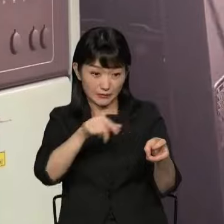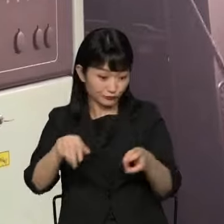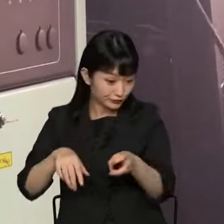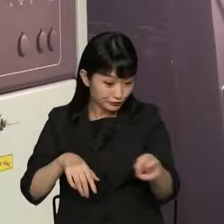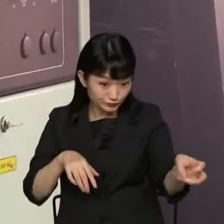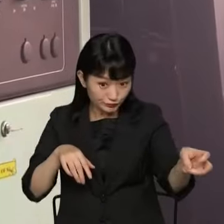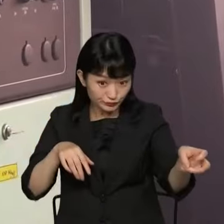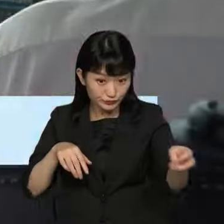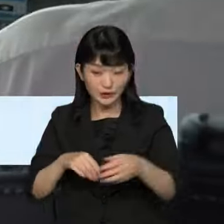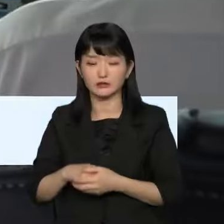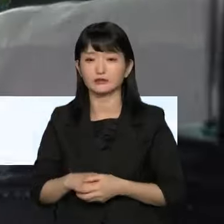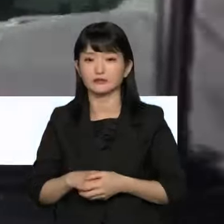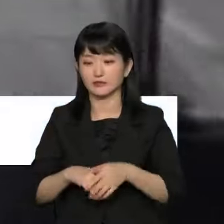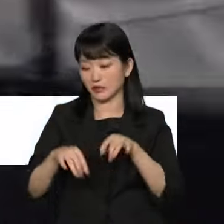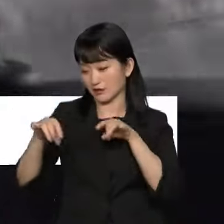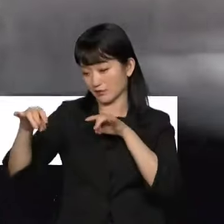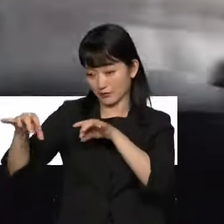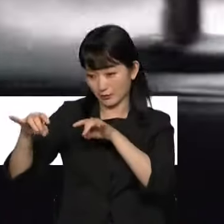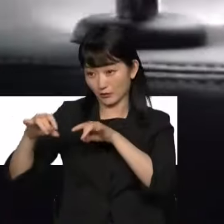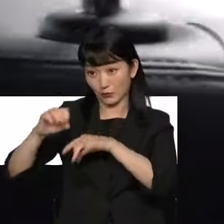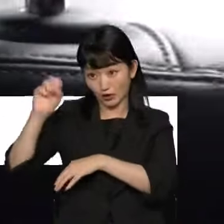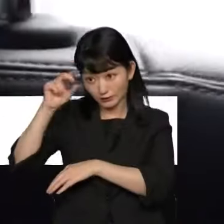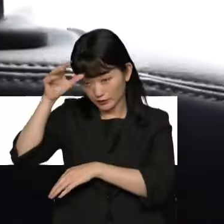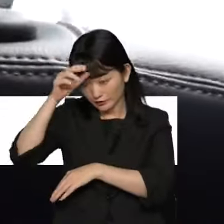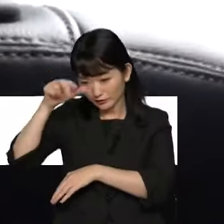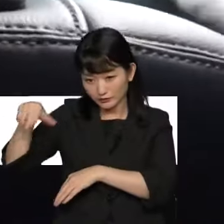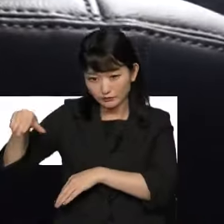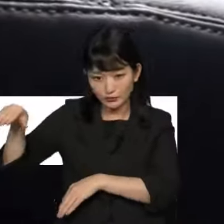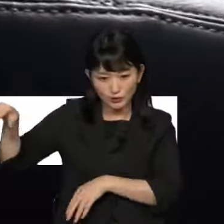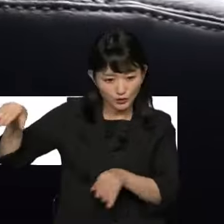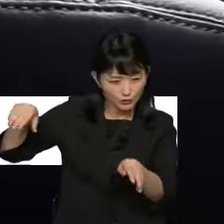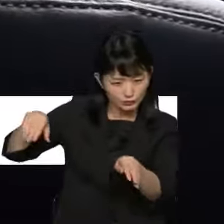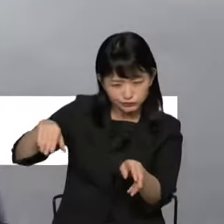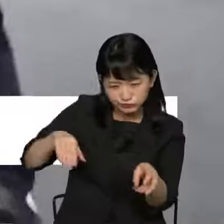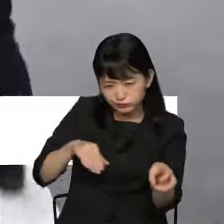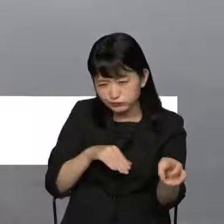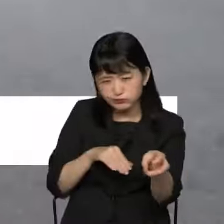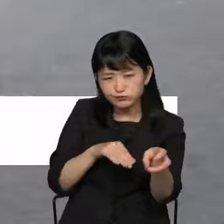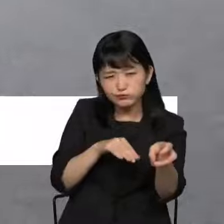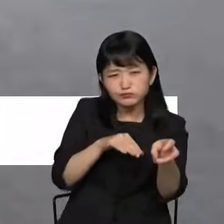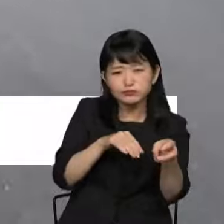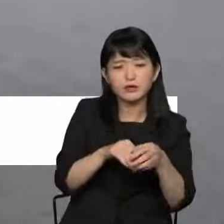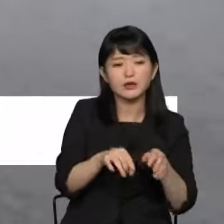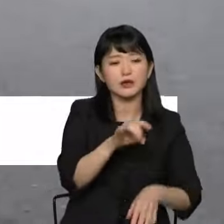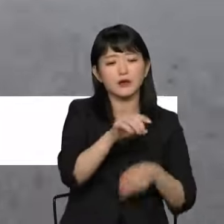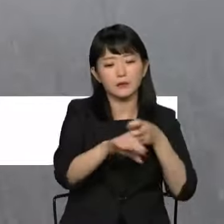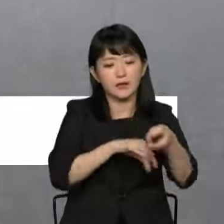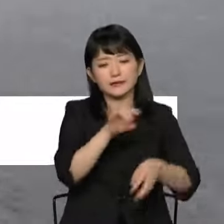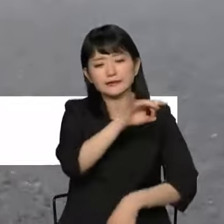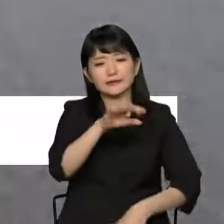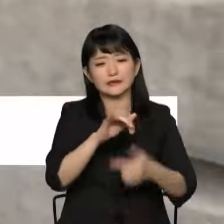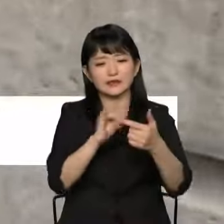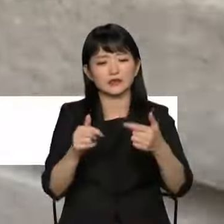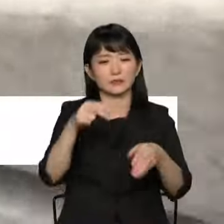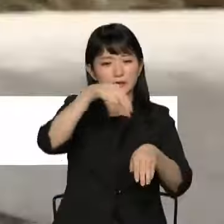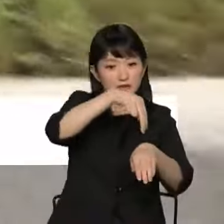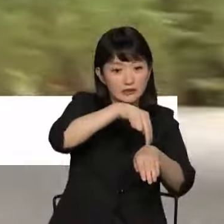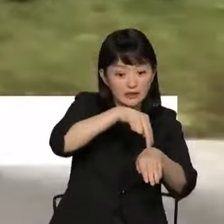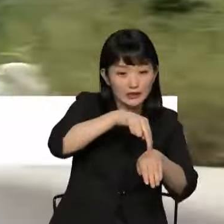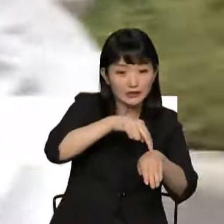무전을 받은 암행 순찰차는 빠르게 따라붙습니다. 버스 전용 차로는 6명 이상이 타야 이용할 수 있는데 차